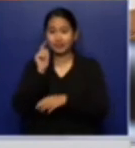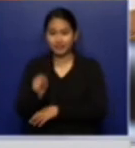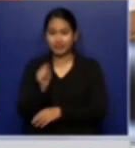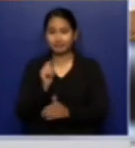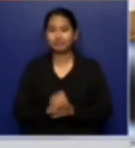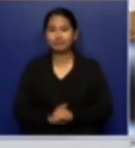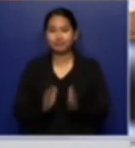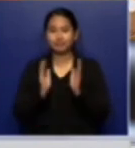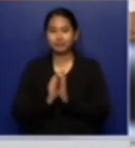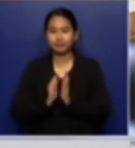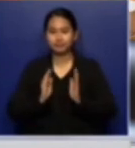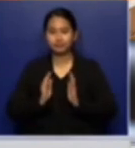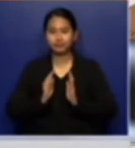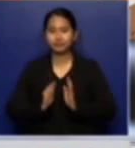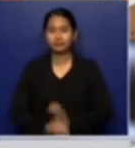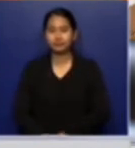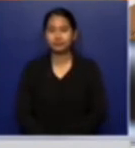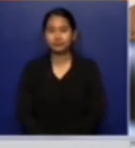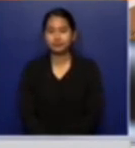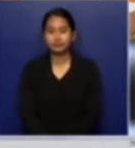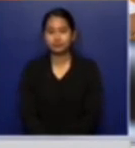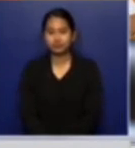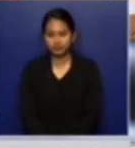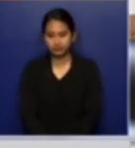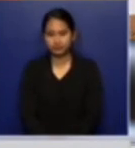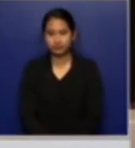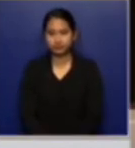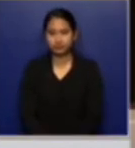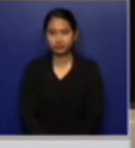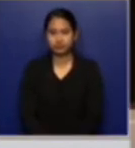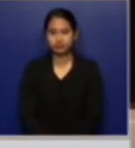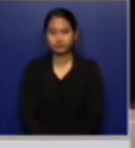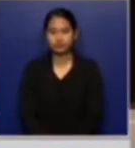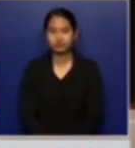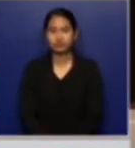จริงๆขอขอบพระคุณครับ ขอบคุณครับต่อไปคุณ